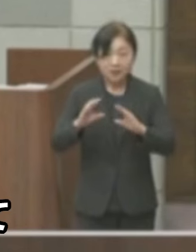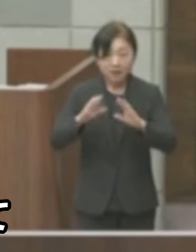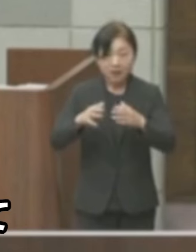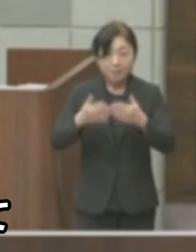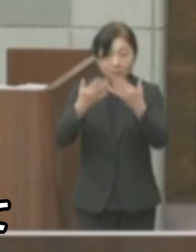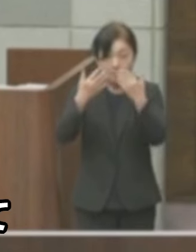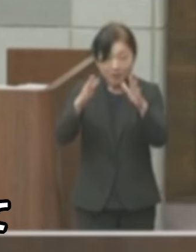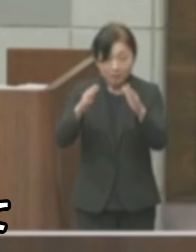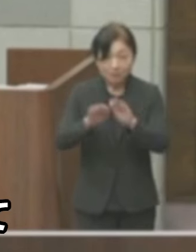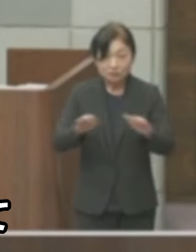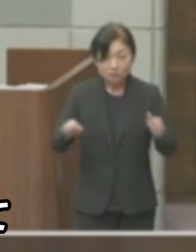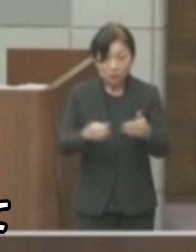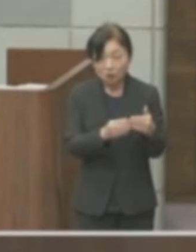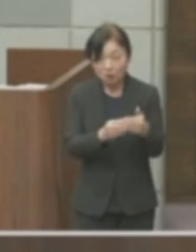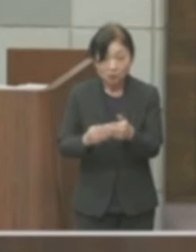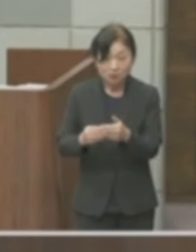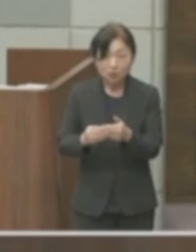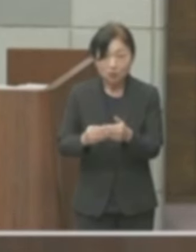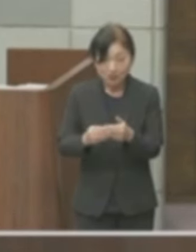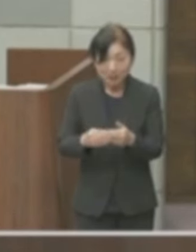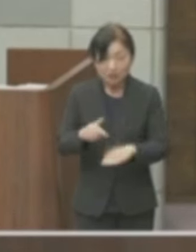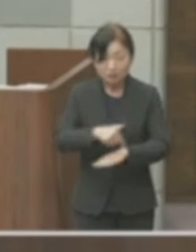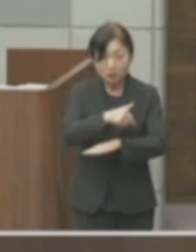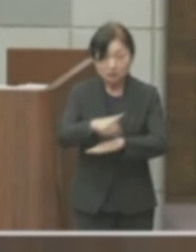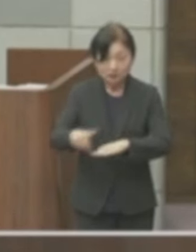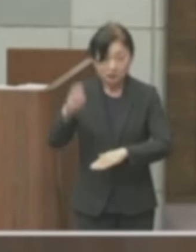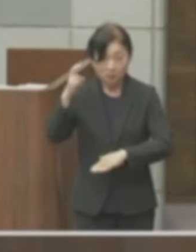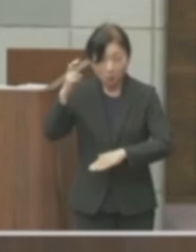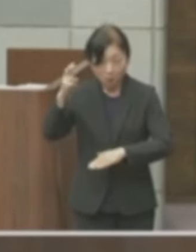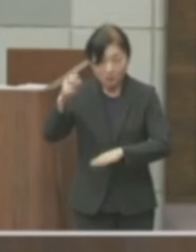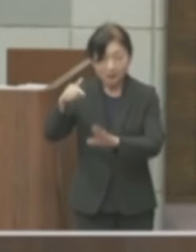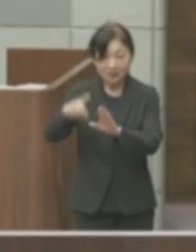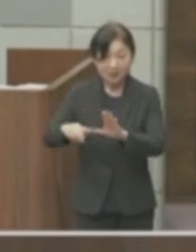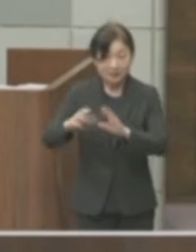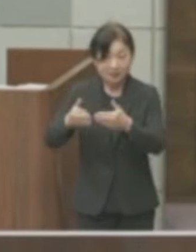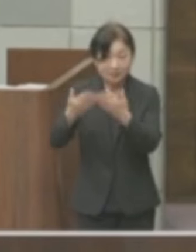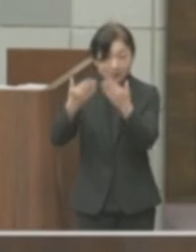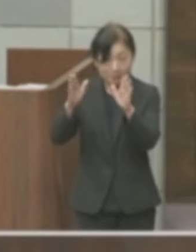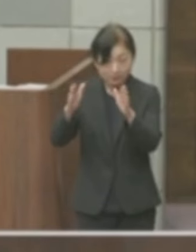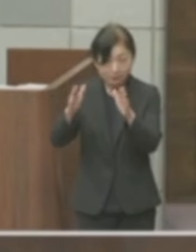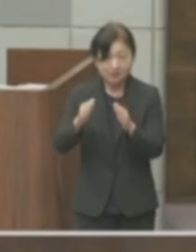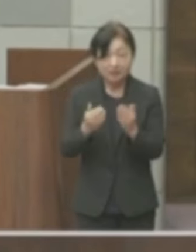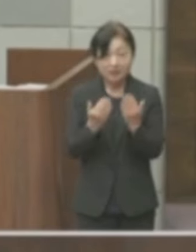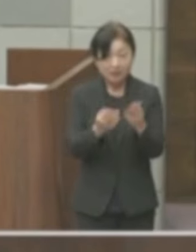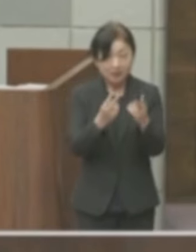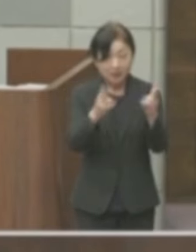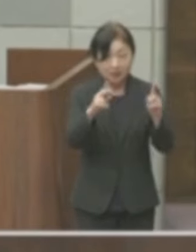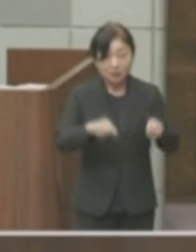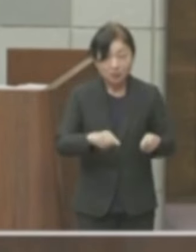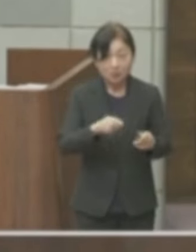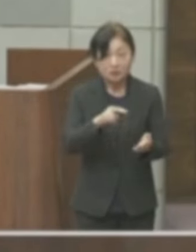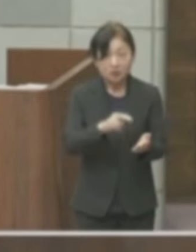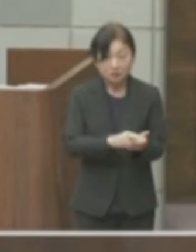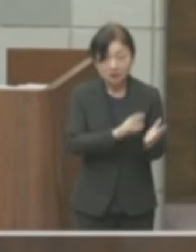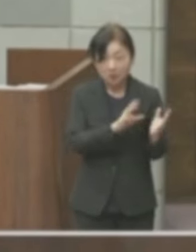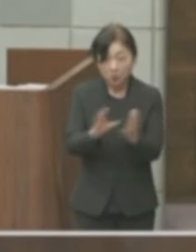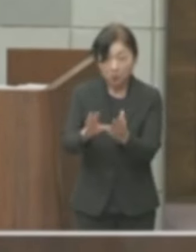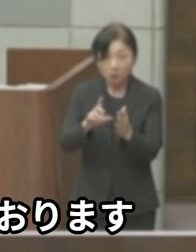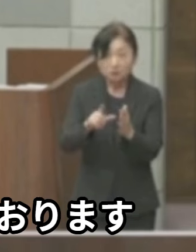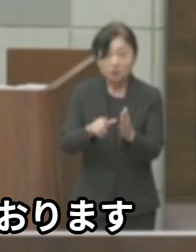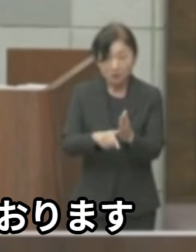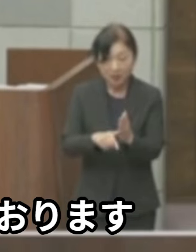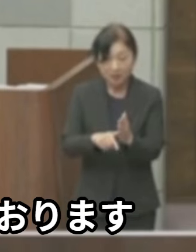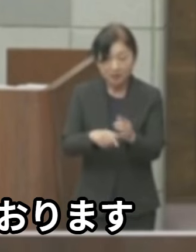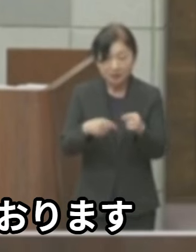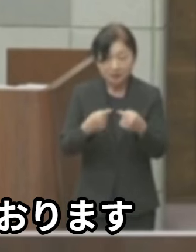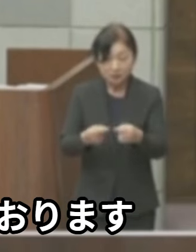子ども招待プロジェクトとして、大阪・関西万博に学校行事として訪問する場合に、